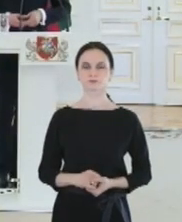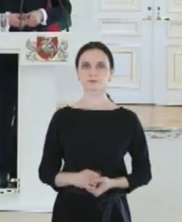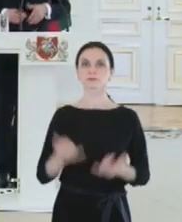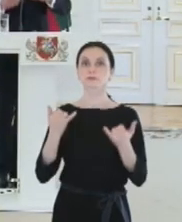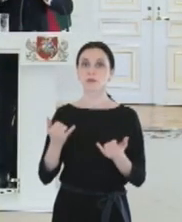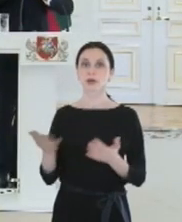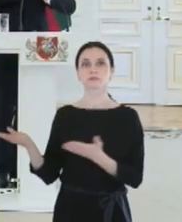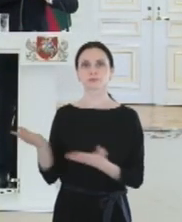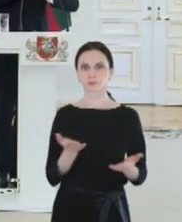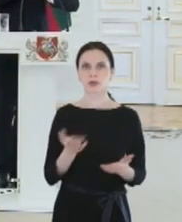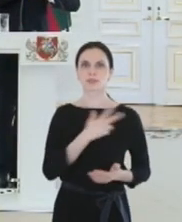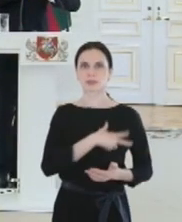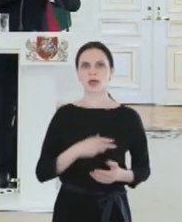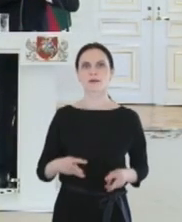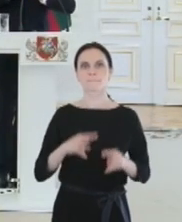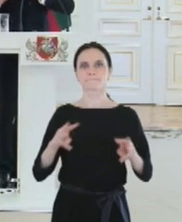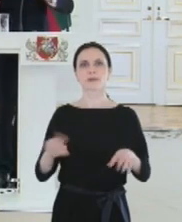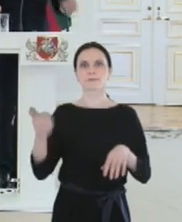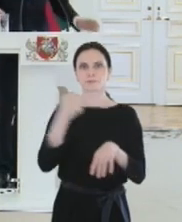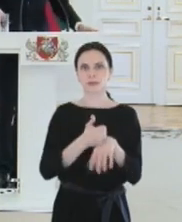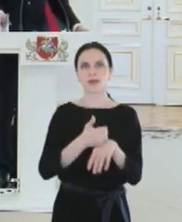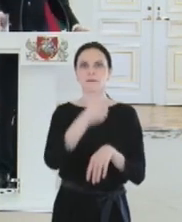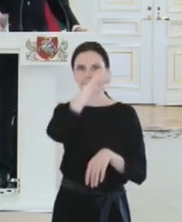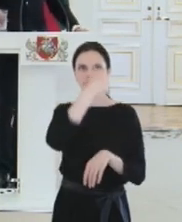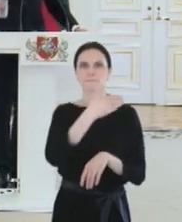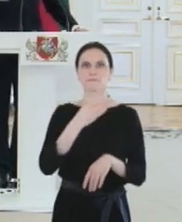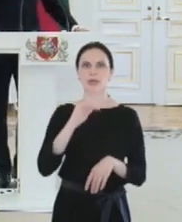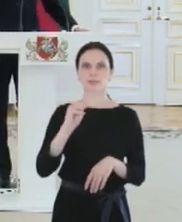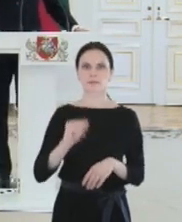Kviečiu pasisakyti Danijos ministrą pirmininkę Mette Frederiksen.